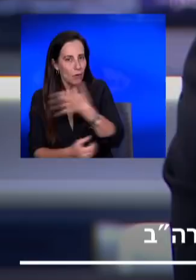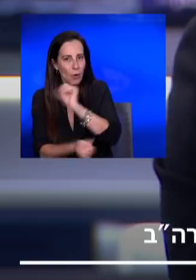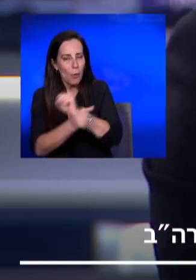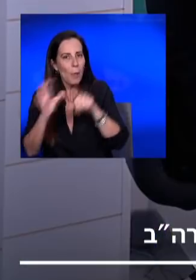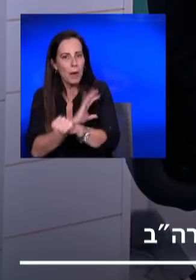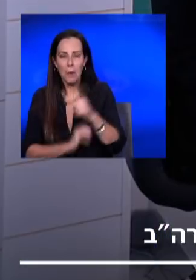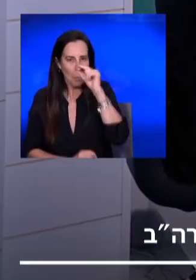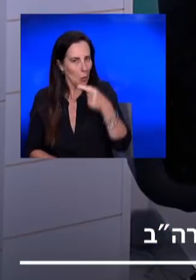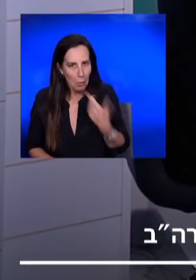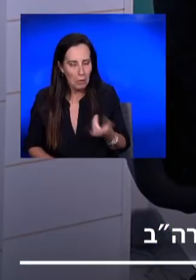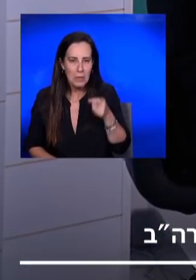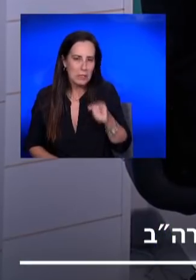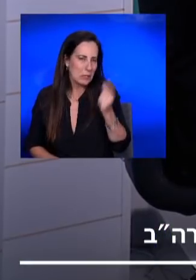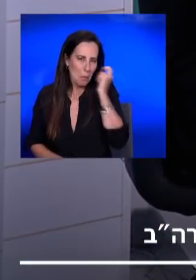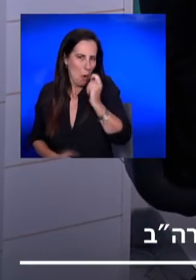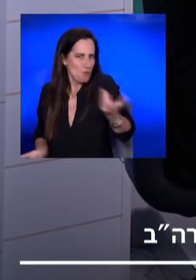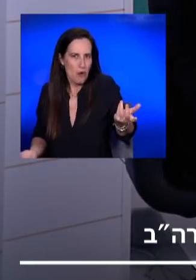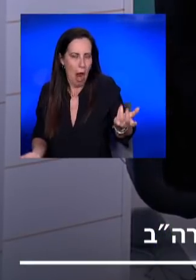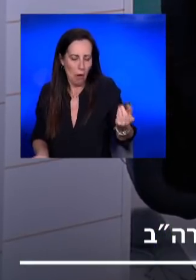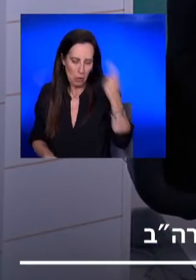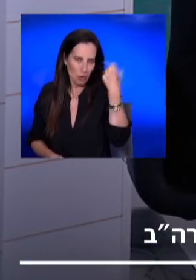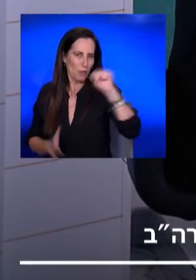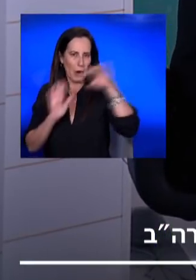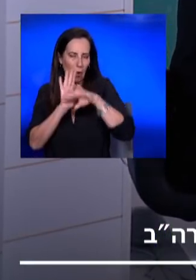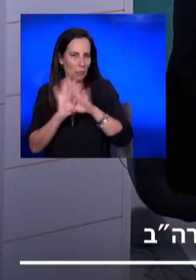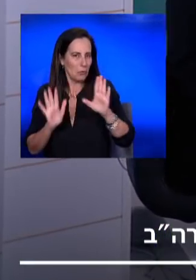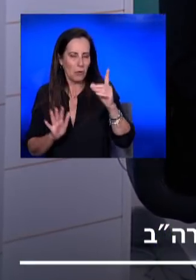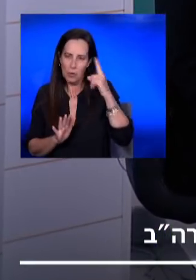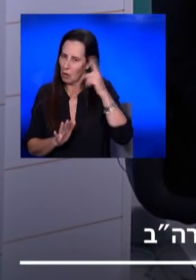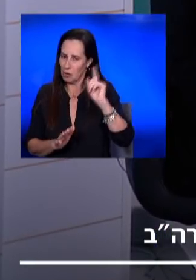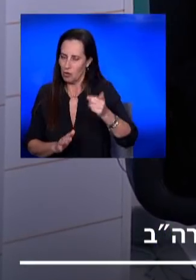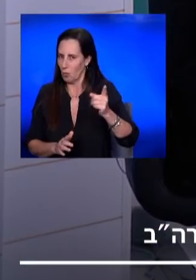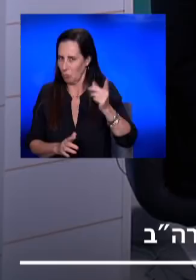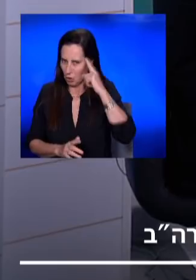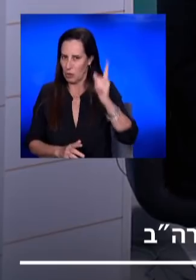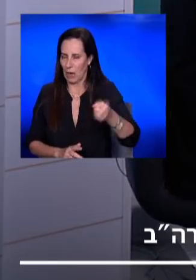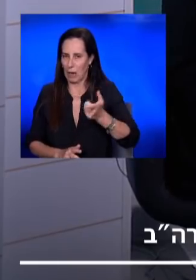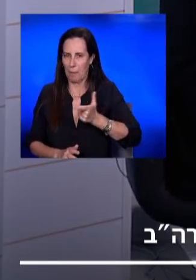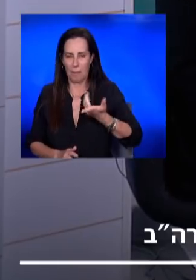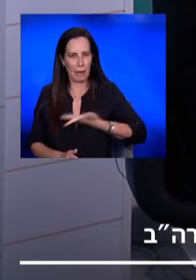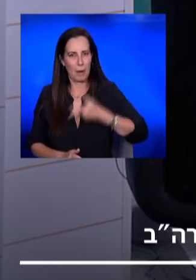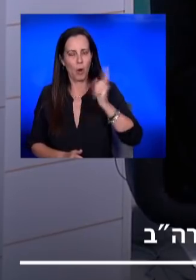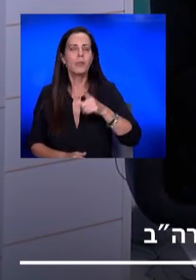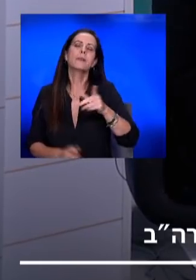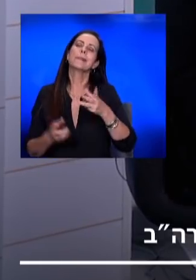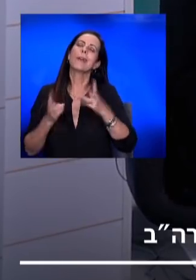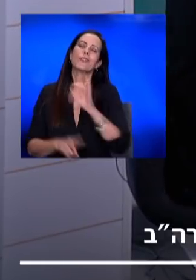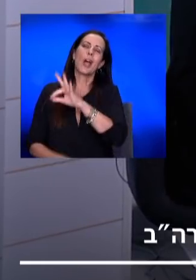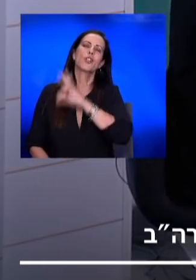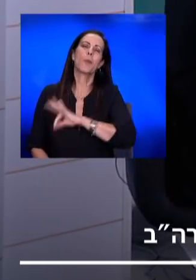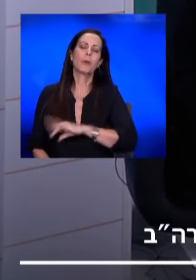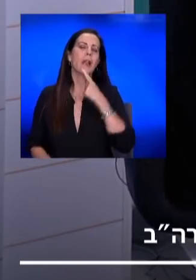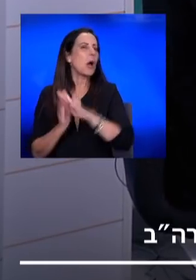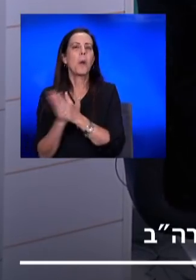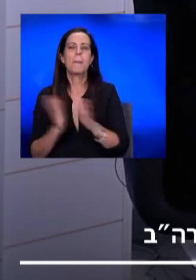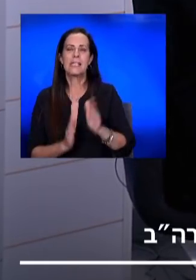כלא. פוטין אומר, מדובר בעבריין, הוא ידע שהוא עובר על החוק, הוא חזר, הוא ידע שצפוי לעונש מאסר, וזאת השיטה הפוטינית הקבועה בעצם להגיד הכל